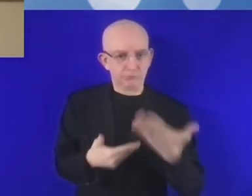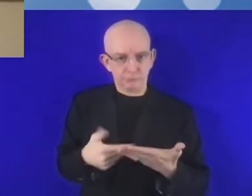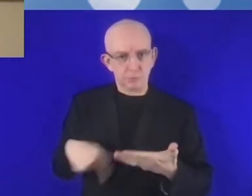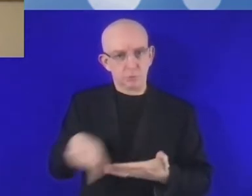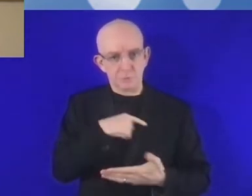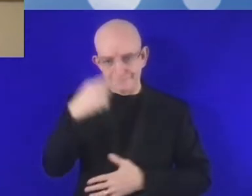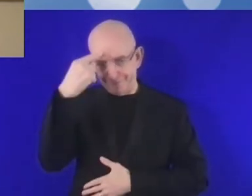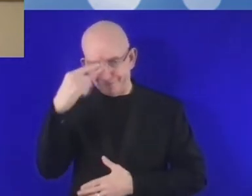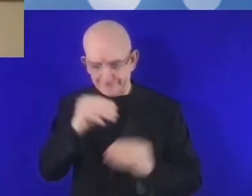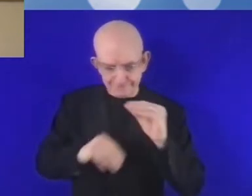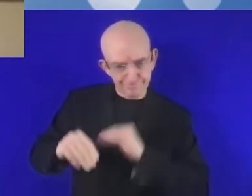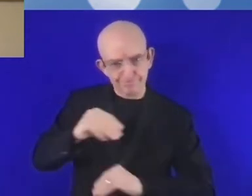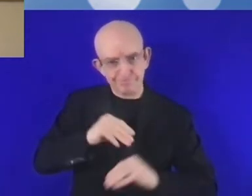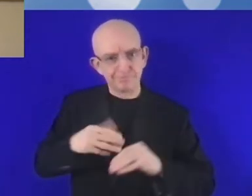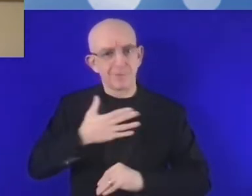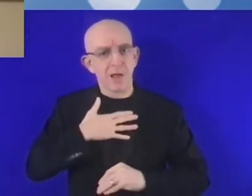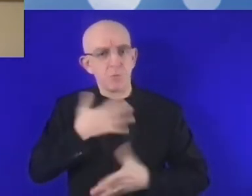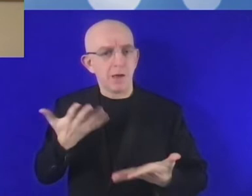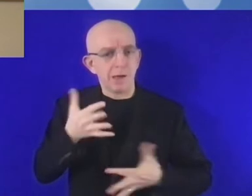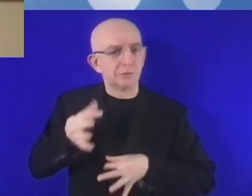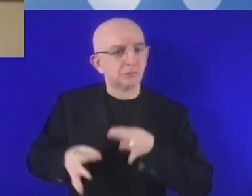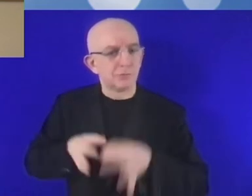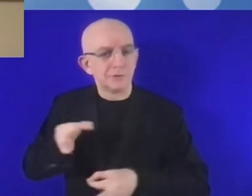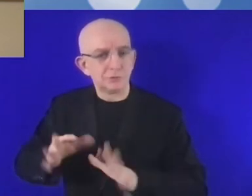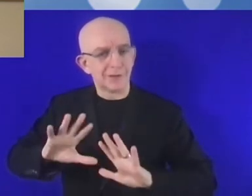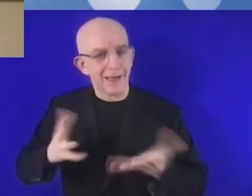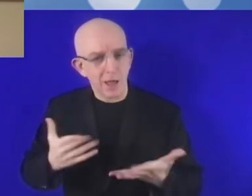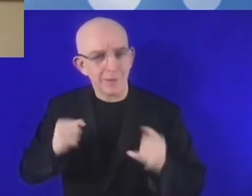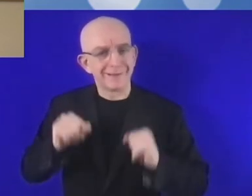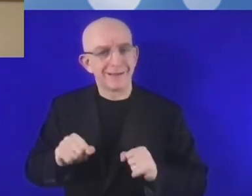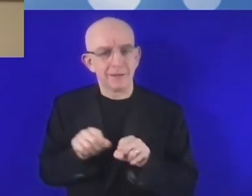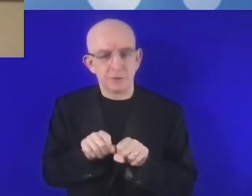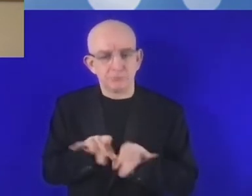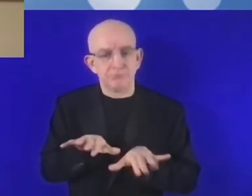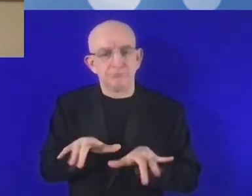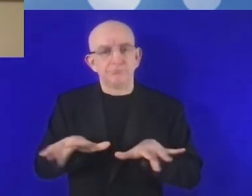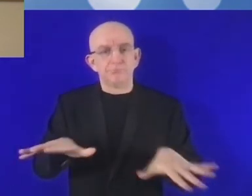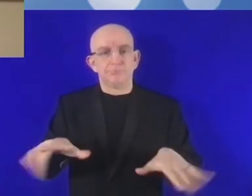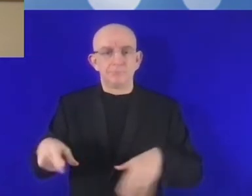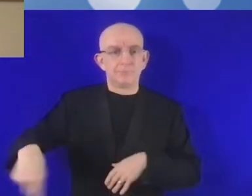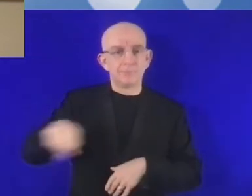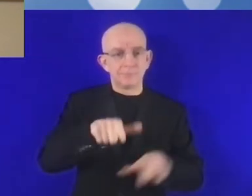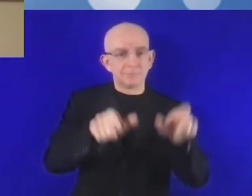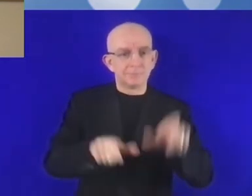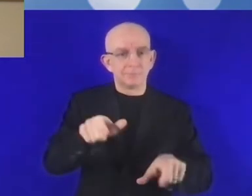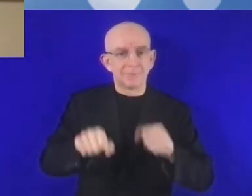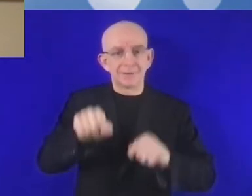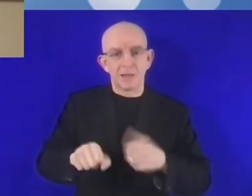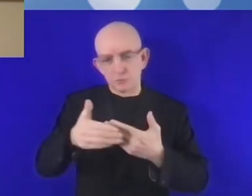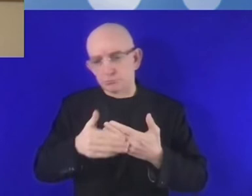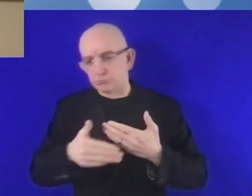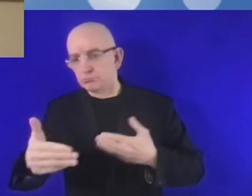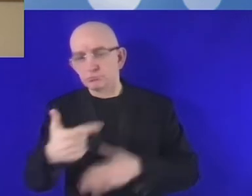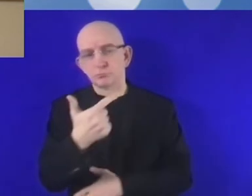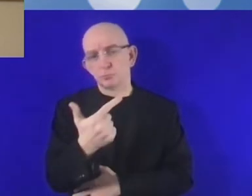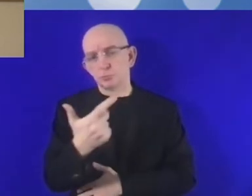فيها، لأن استراتيجيتنا تضع في عين الاعتبار نمو البنية